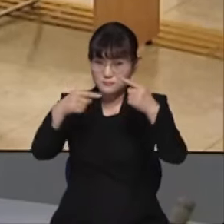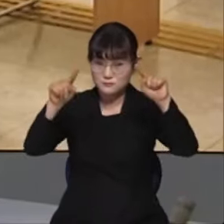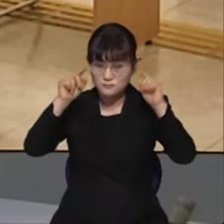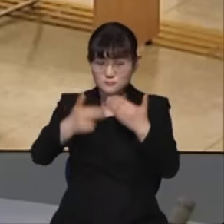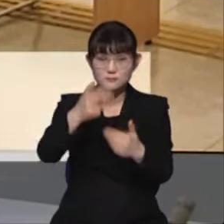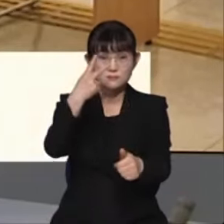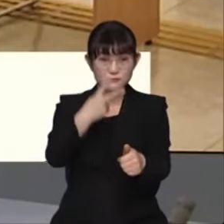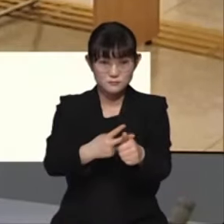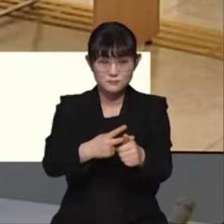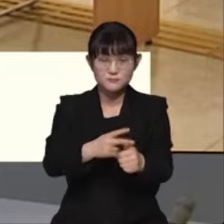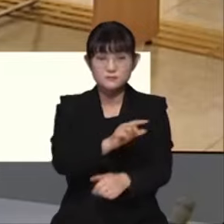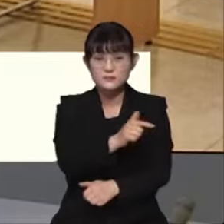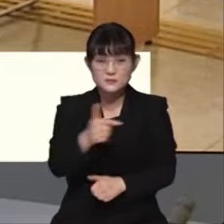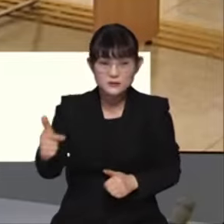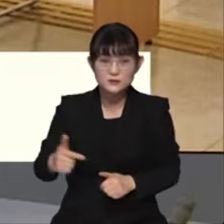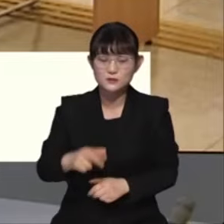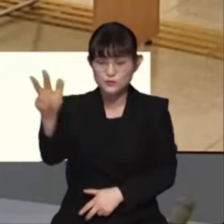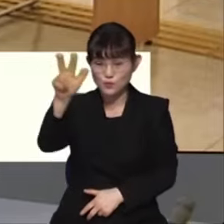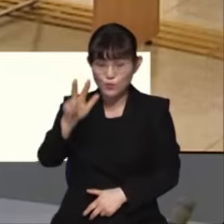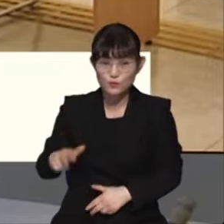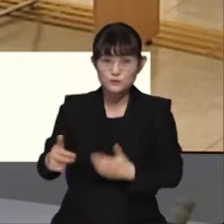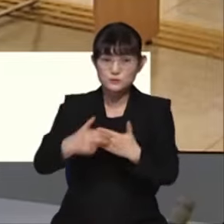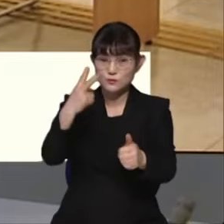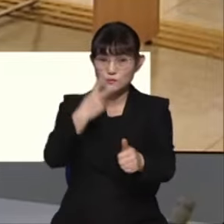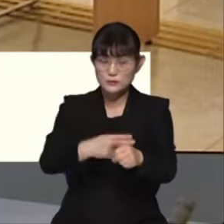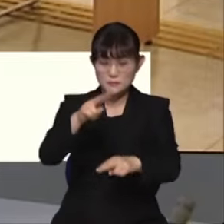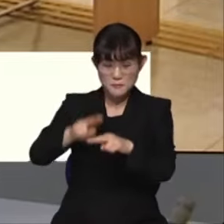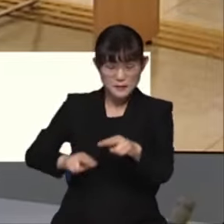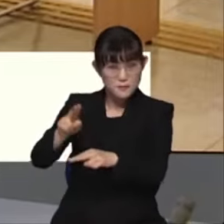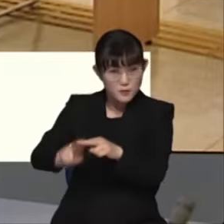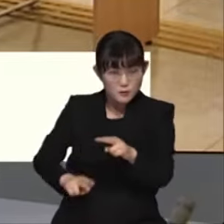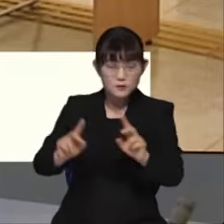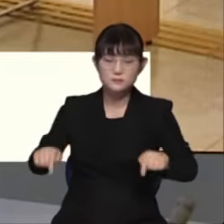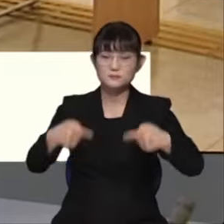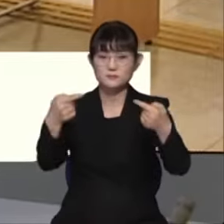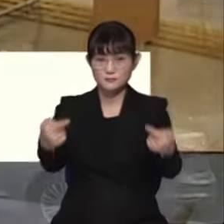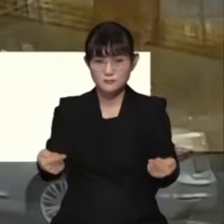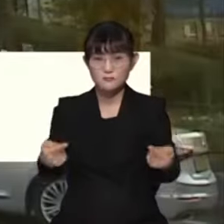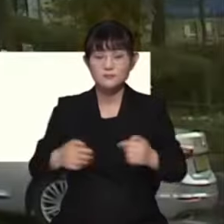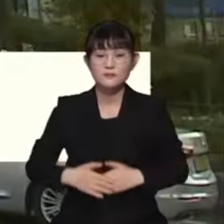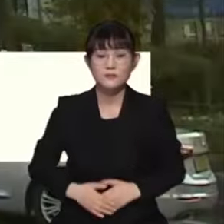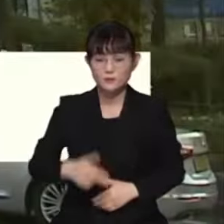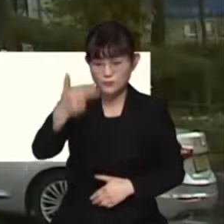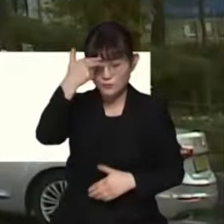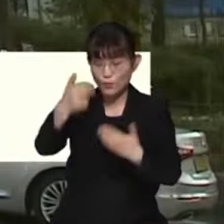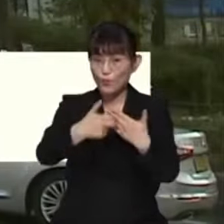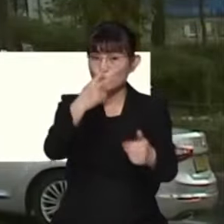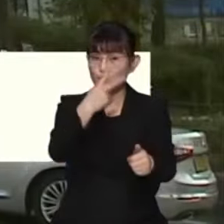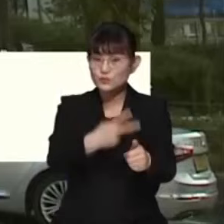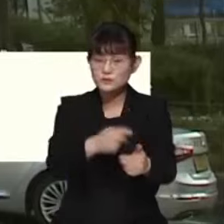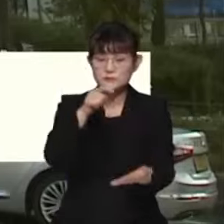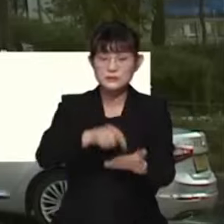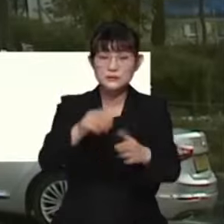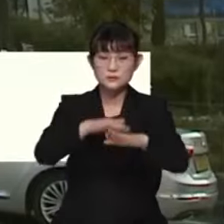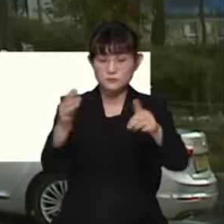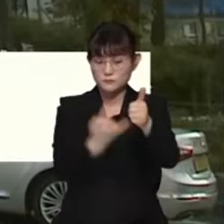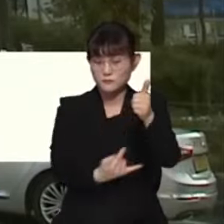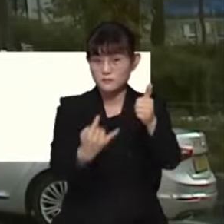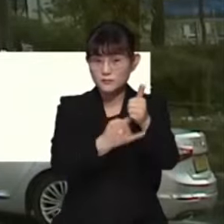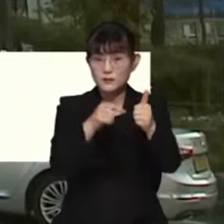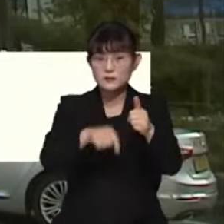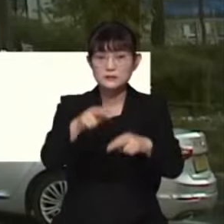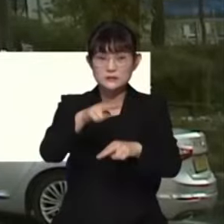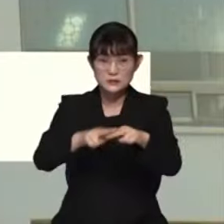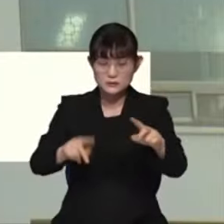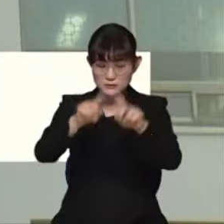조선대학교 의과대학 교수들이 전국적인 의대 교수 사직 행렬에 동참합니다. 조선대 의대 교수 비상대책위원회는